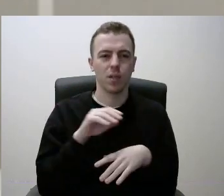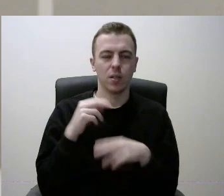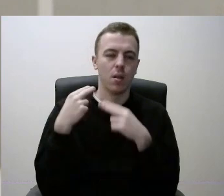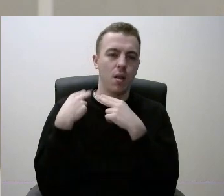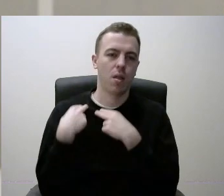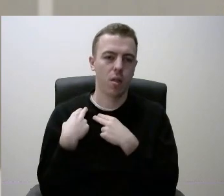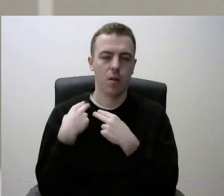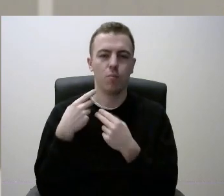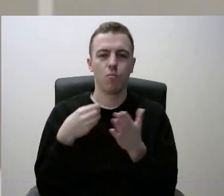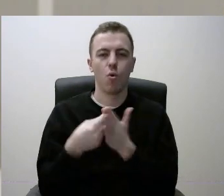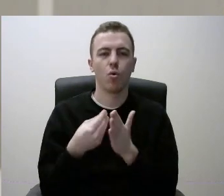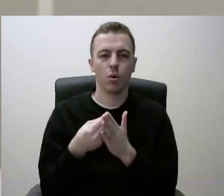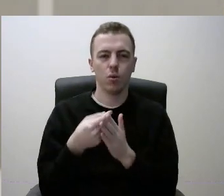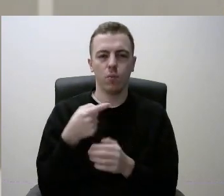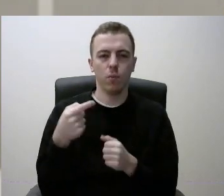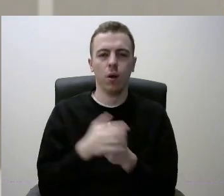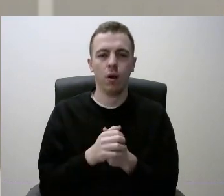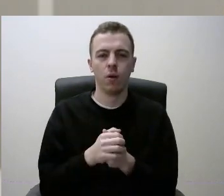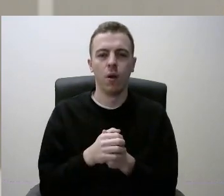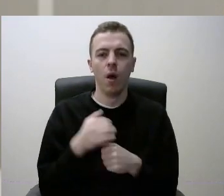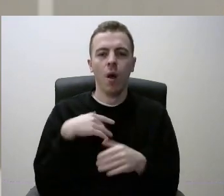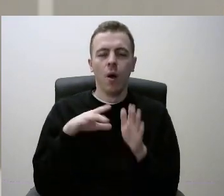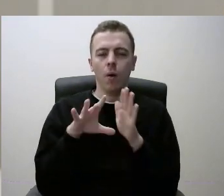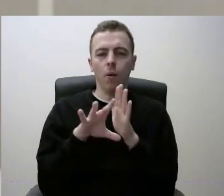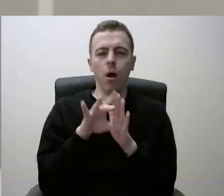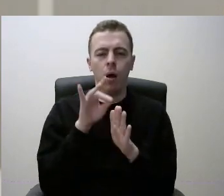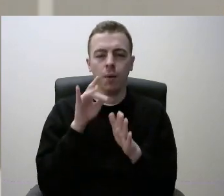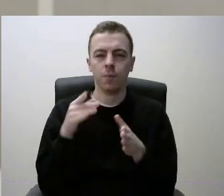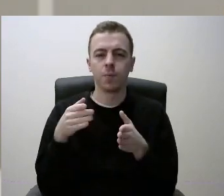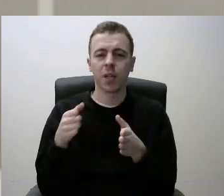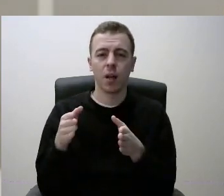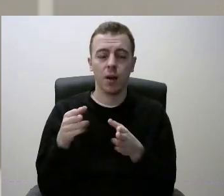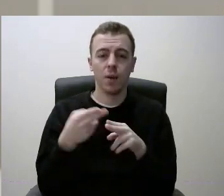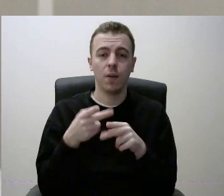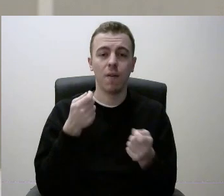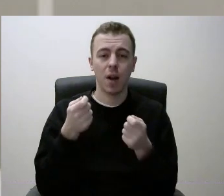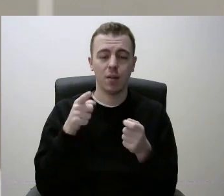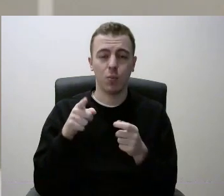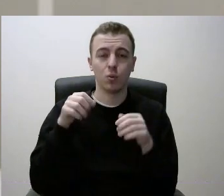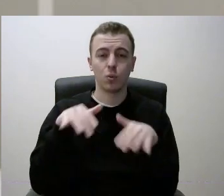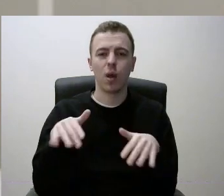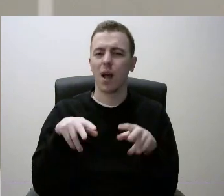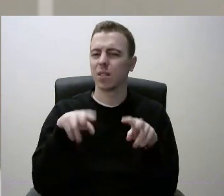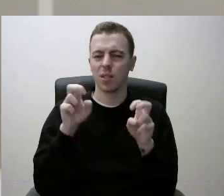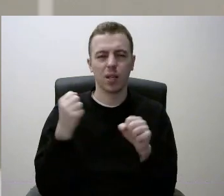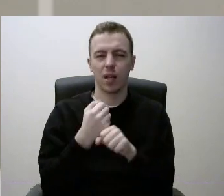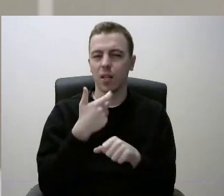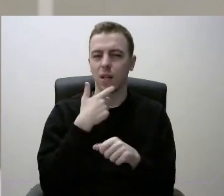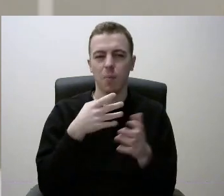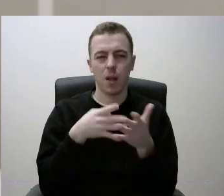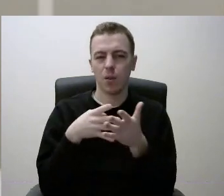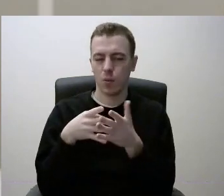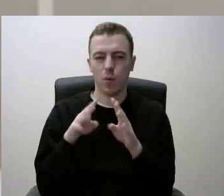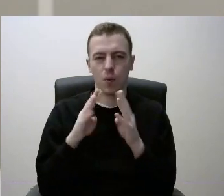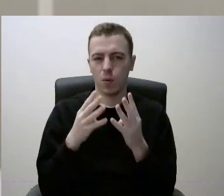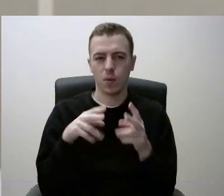iš tikrųjų mes jau pasirinkome kelią, kad kiek ir manomai minimalizuoti tą valdymo struktūrą, atsisakant stebėtojų tarybų, į valdybos, be